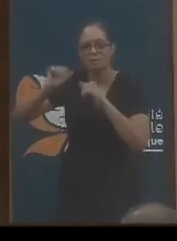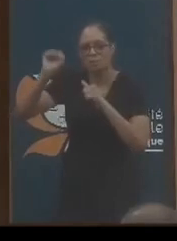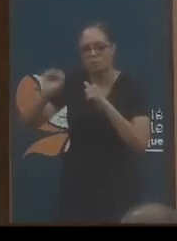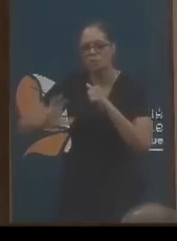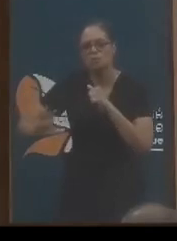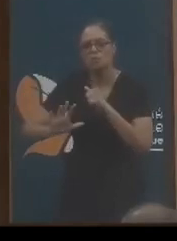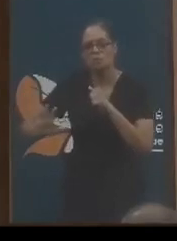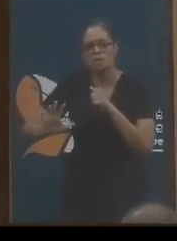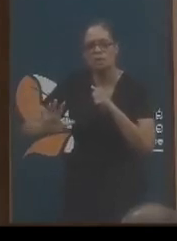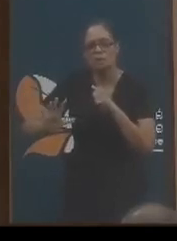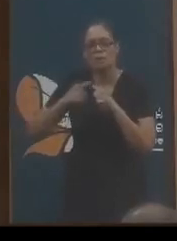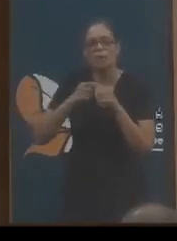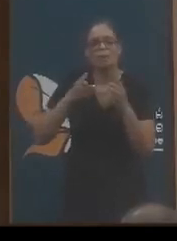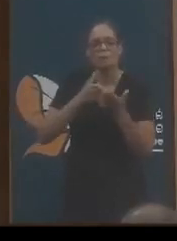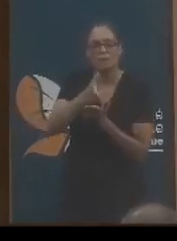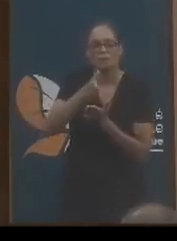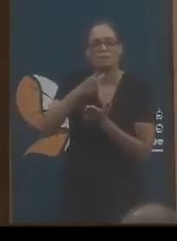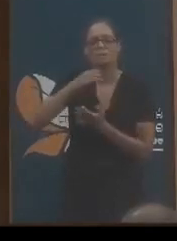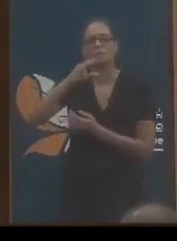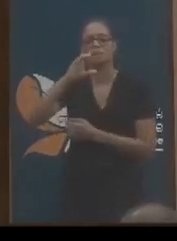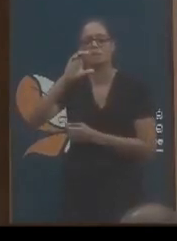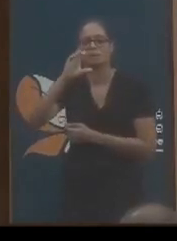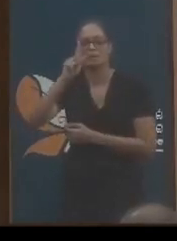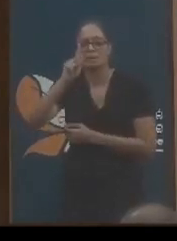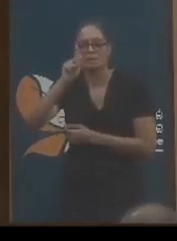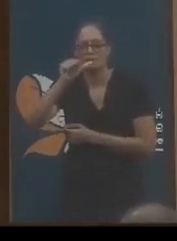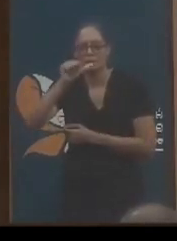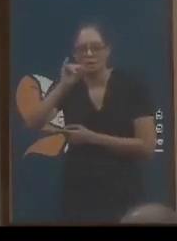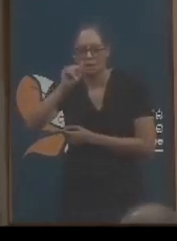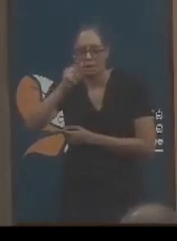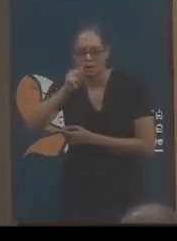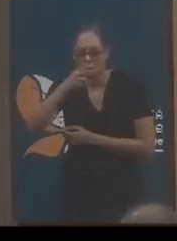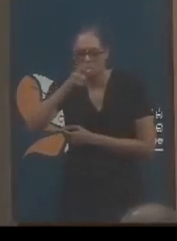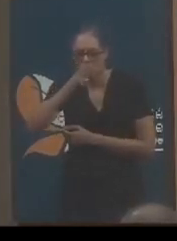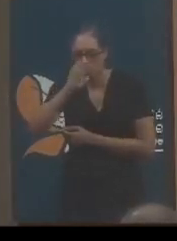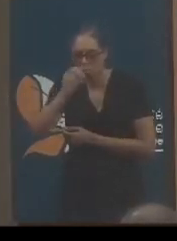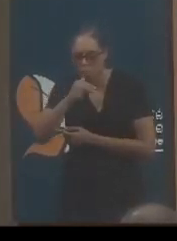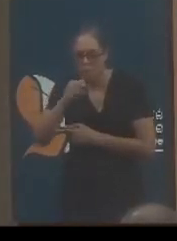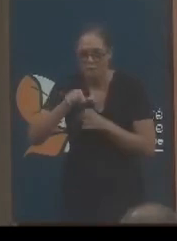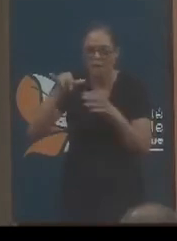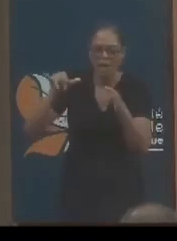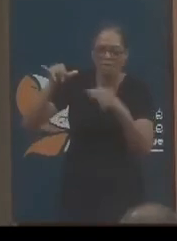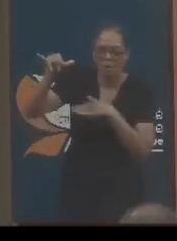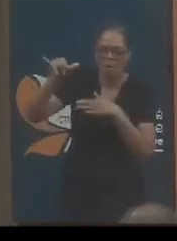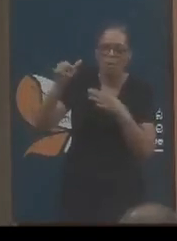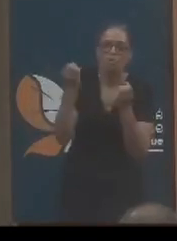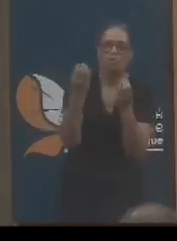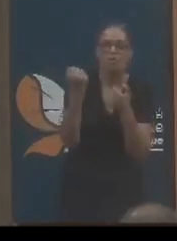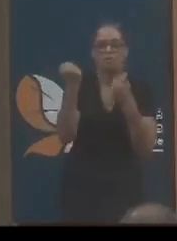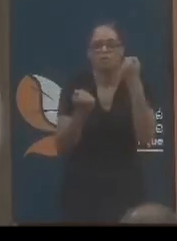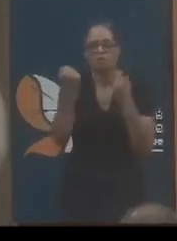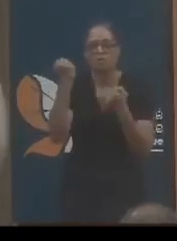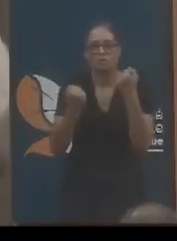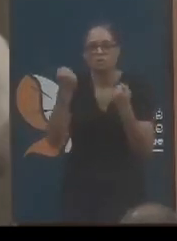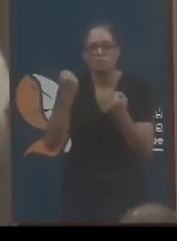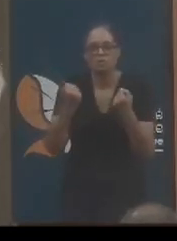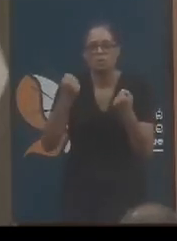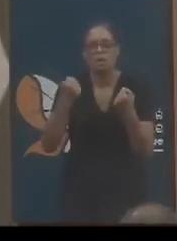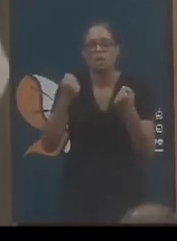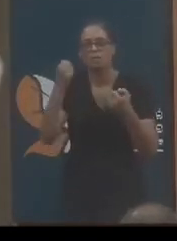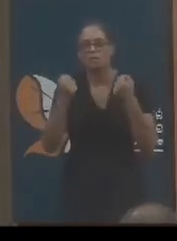traverser Guigneron et pour aller prendre l'avion, souvent vous avez des voitures qui s'arrêtaient et des gens partaient avec leur valise sur leur tête.